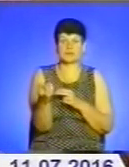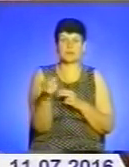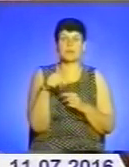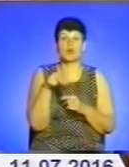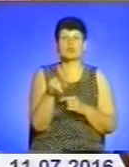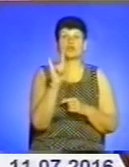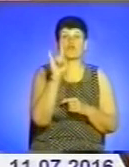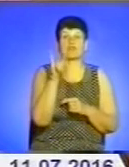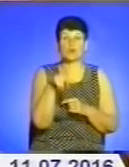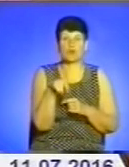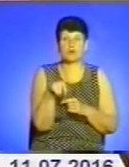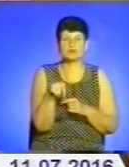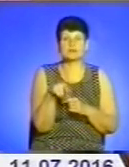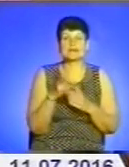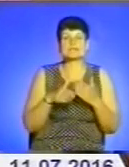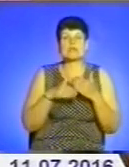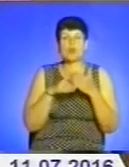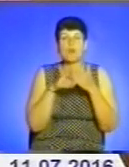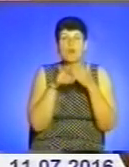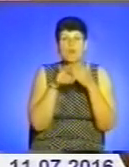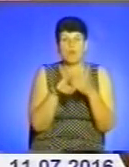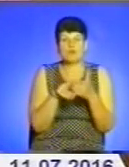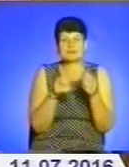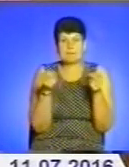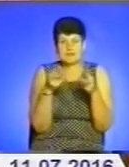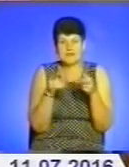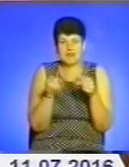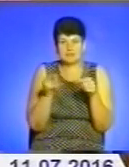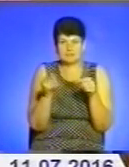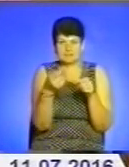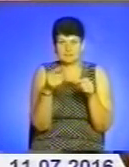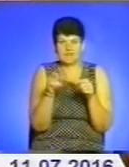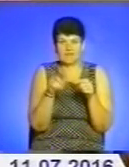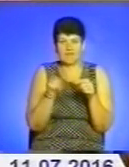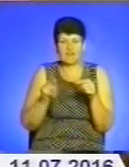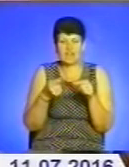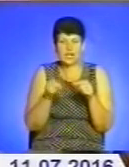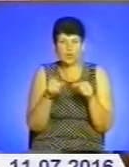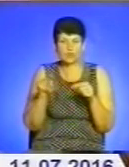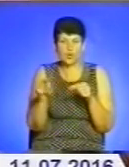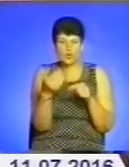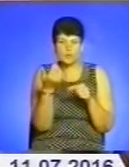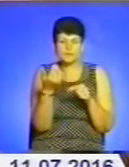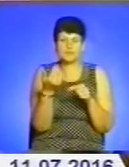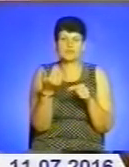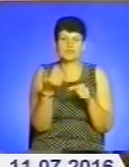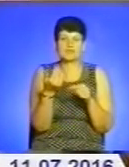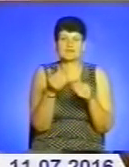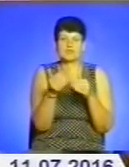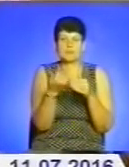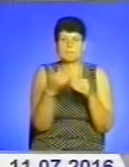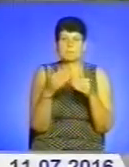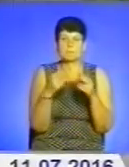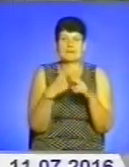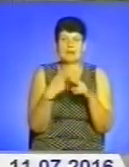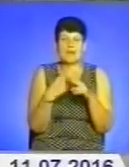вікон, де за допомогою спеціальних предметів, це може бути викрутка, фомка, віджимали